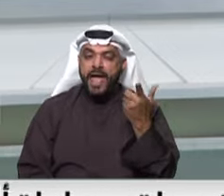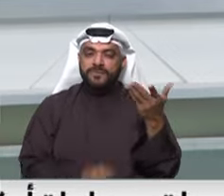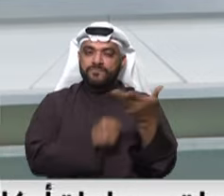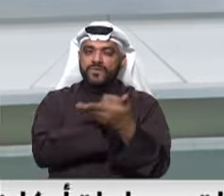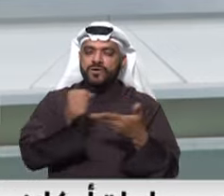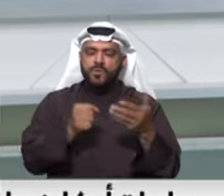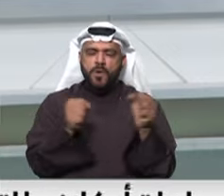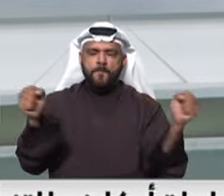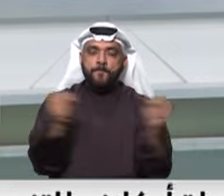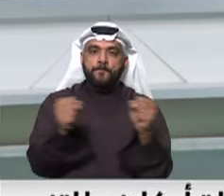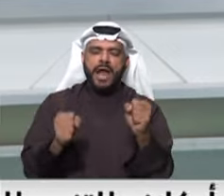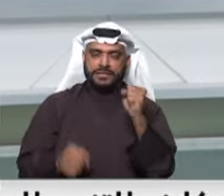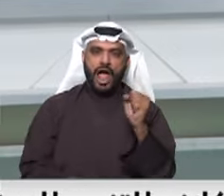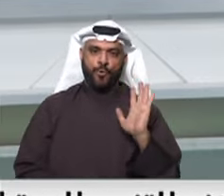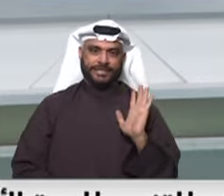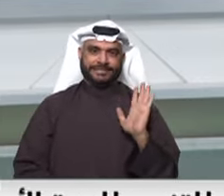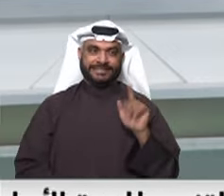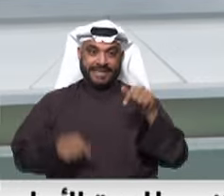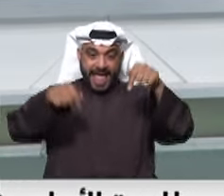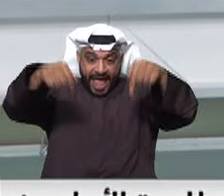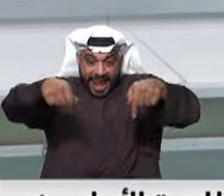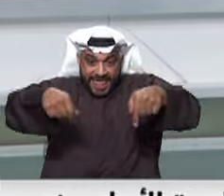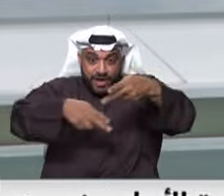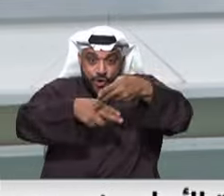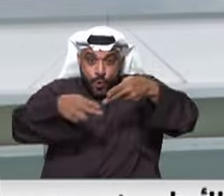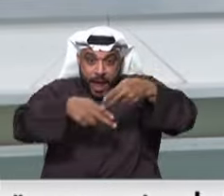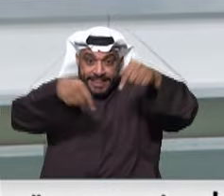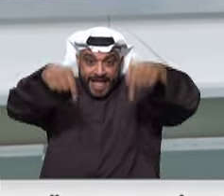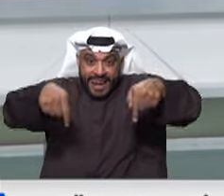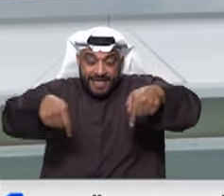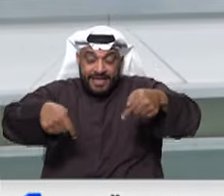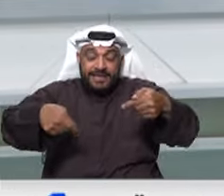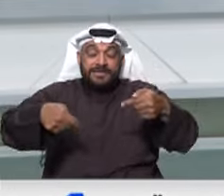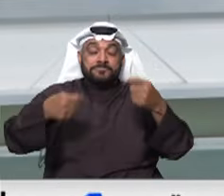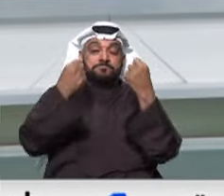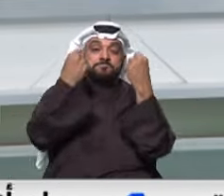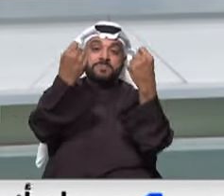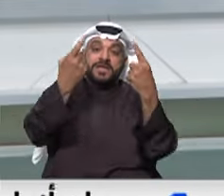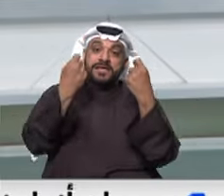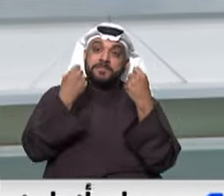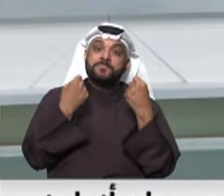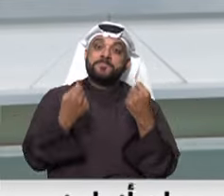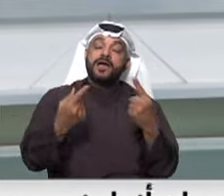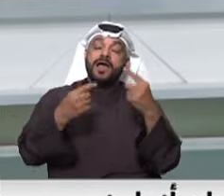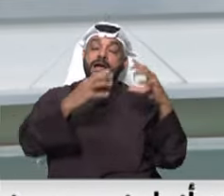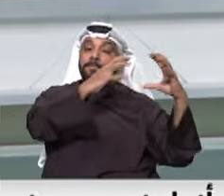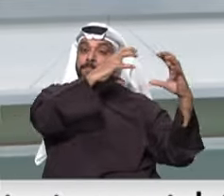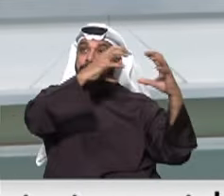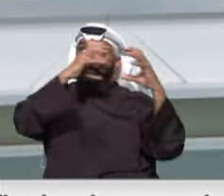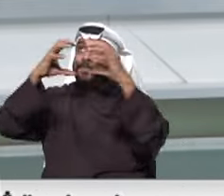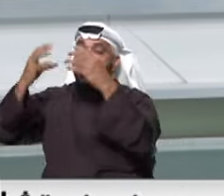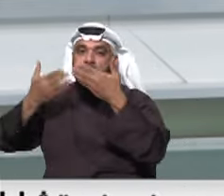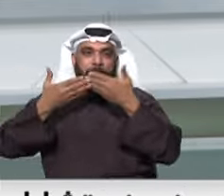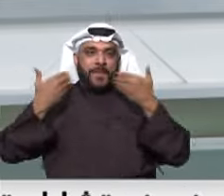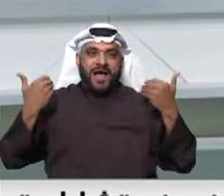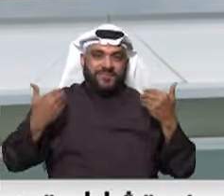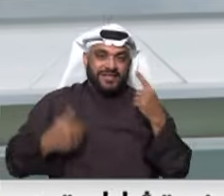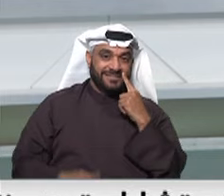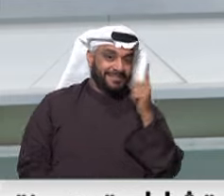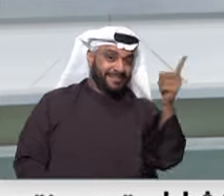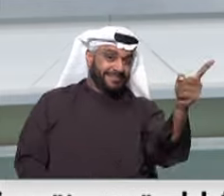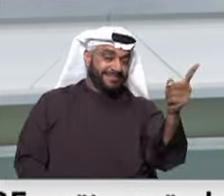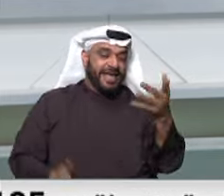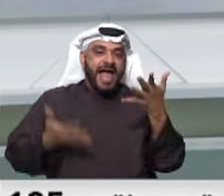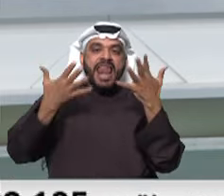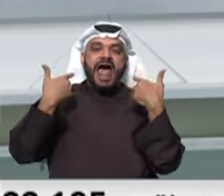الغربية من البلاد. الأجواء الحالية في مدينة الكويت سماء صحو، الرياح جنوبية الشرقية سرعتها 6 كيلومتر في الساعة،